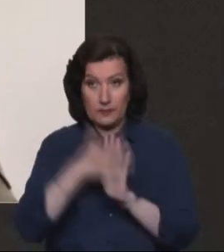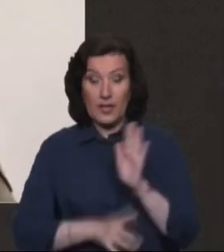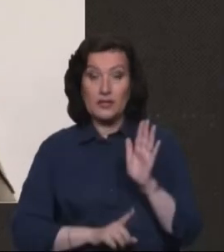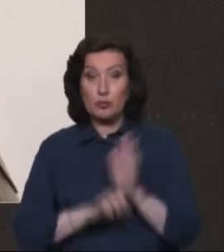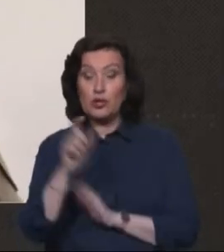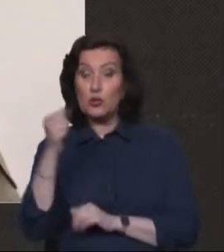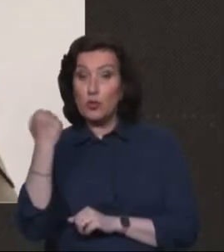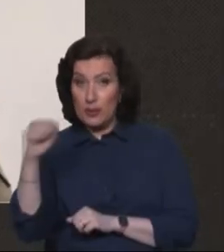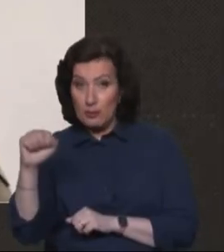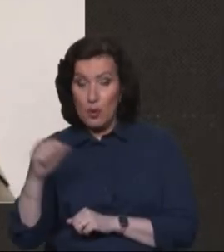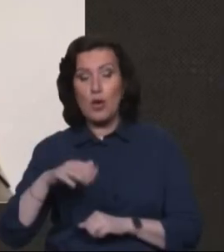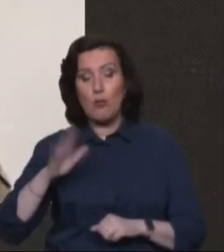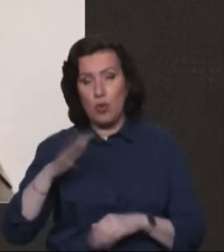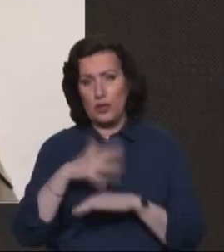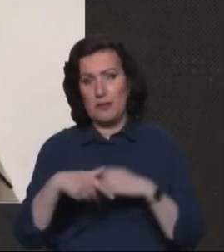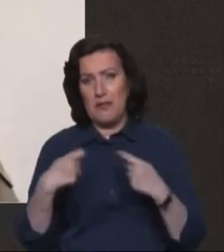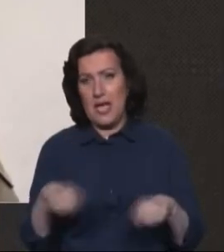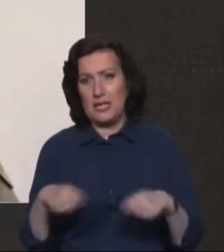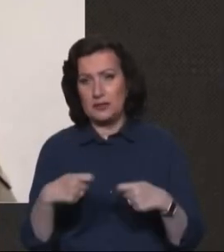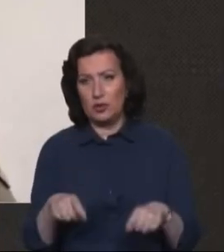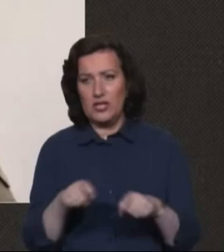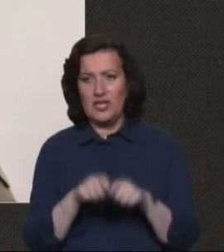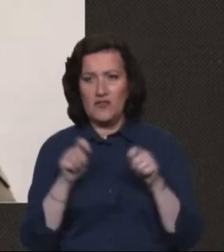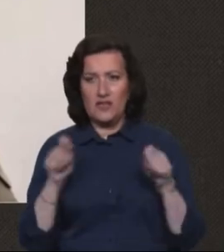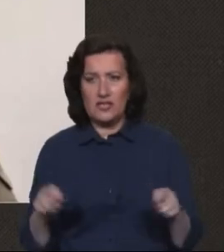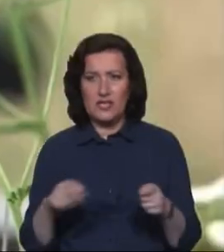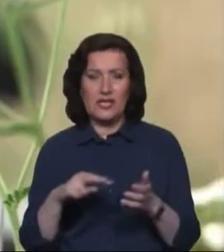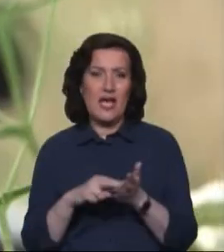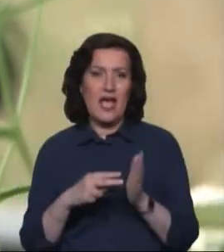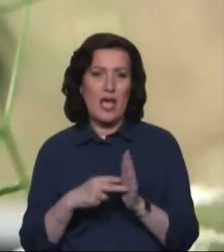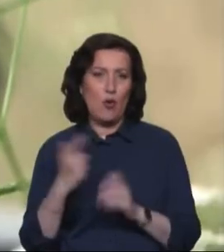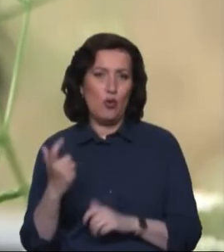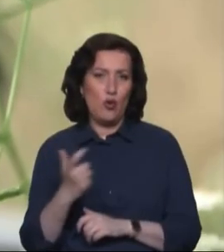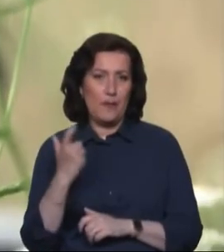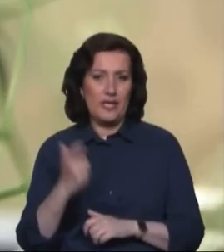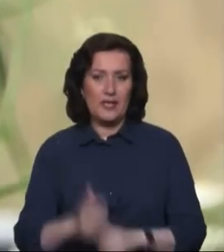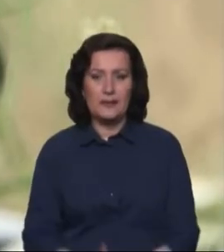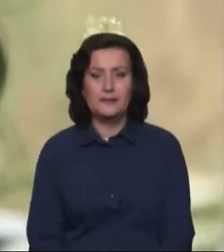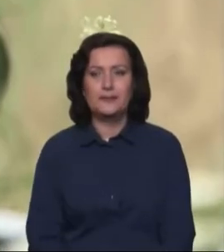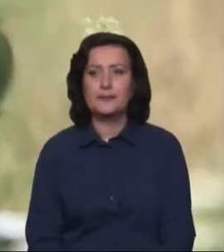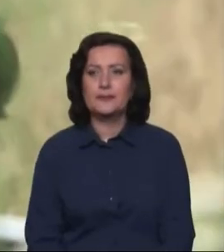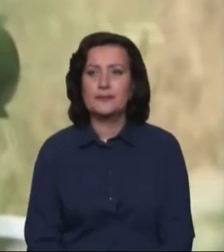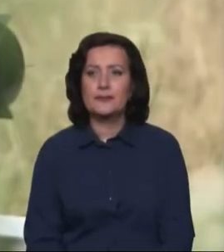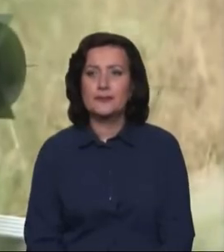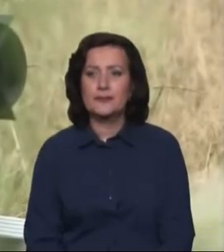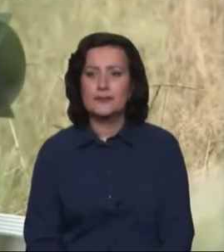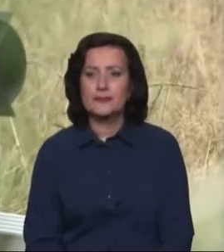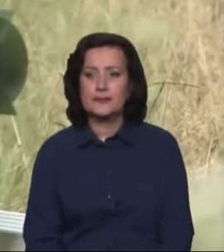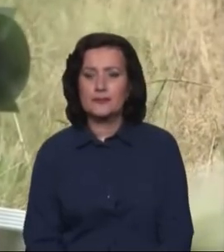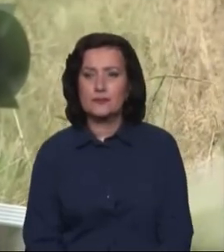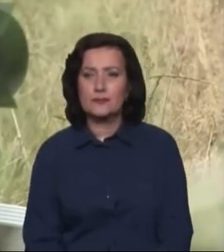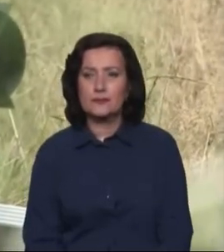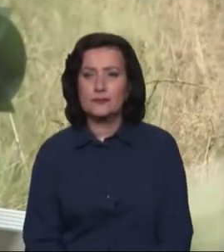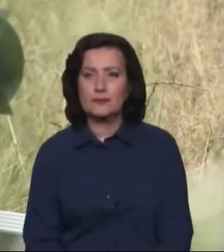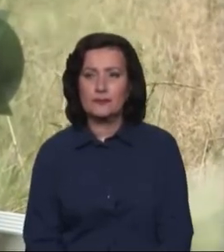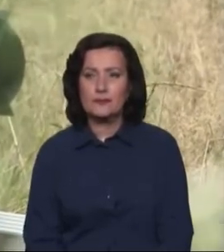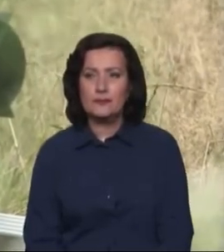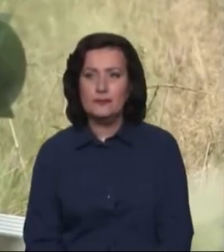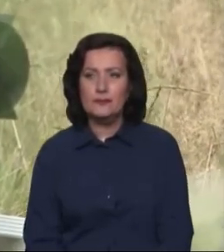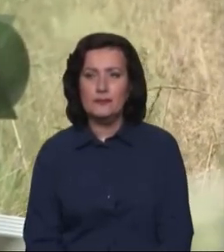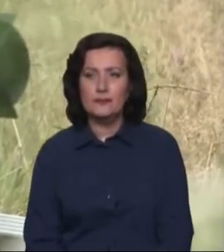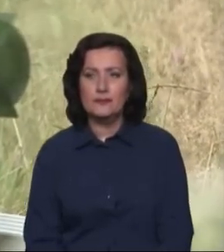спочатку перемогу потім експорт і відкриття економіки Каріна Бугайченко Дмитро Суслов та Валерій ратушнюк